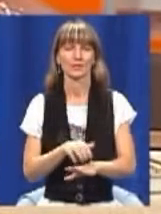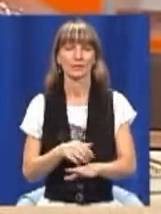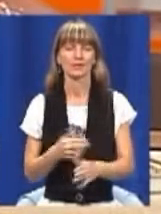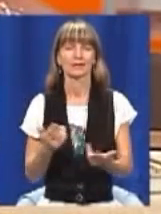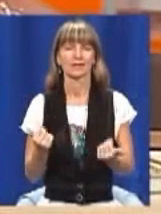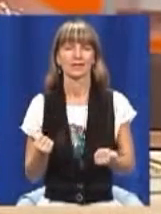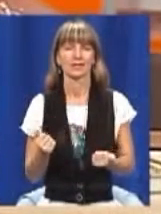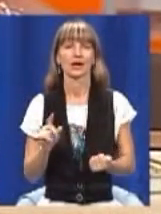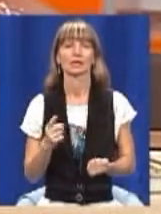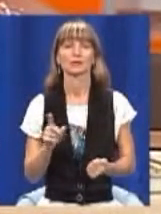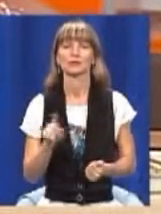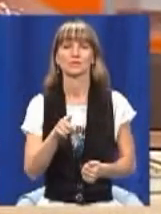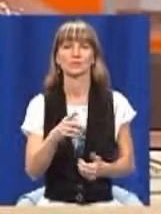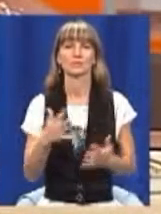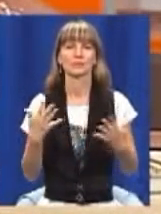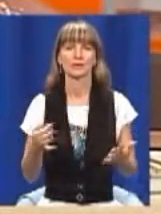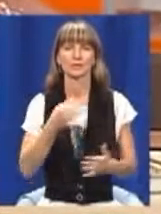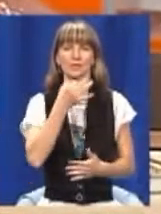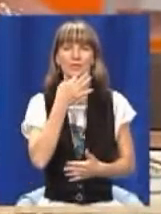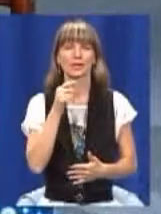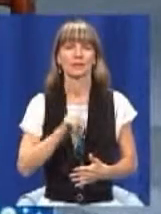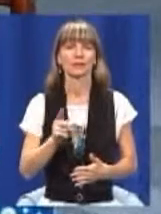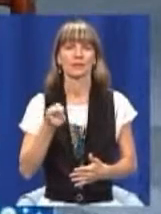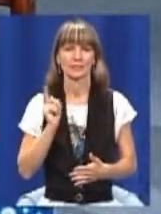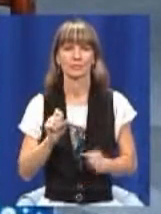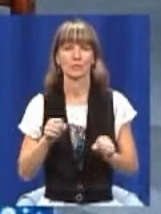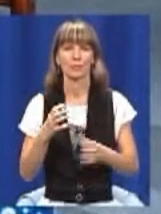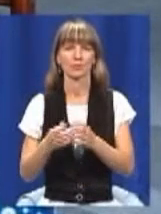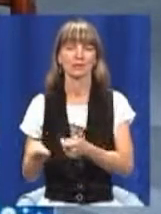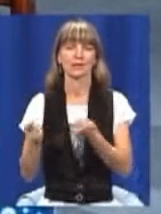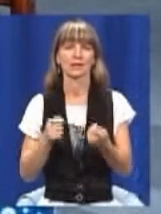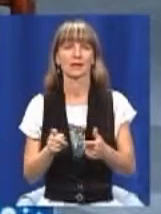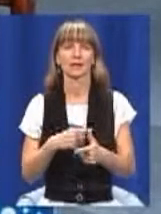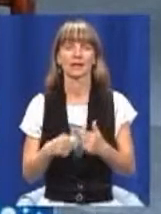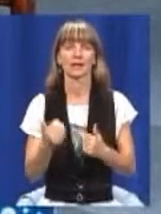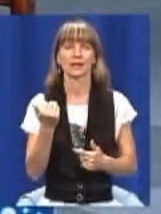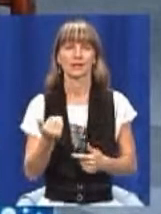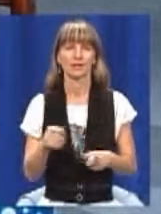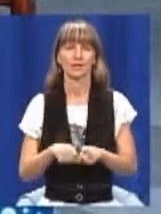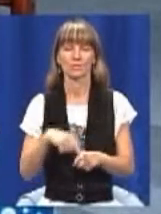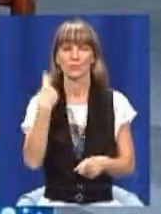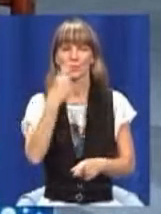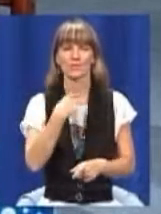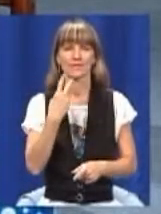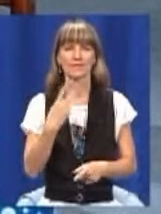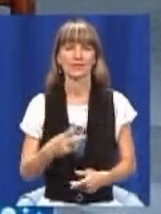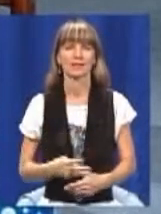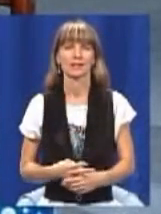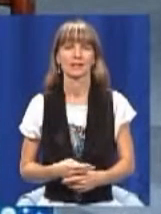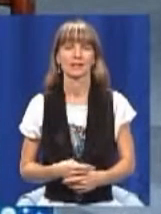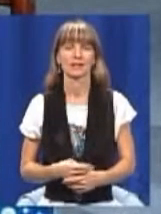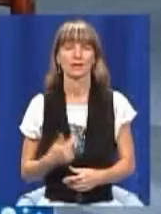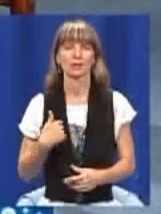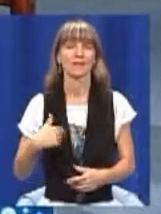Так. А чому? Що тобі більше всього подобається? Те, що він дійсно може м'ячик принести, чи його такий певний зовнішній вигляд? Усе